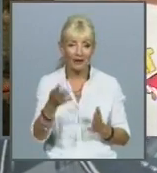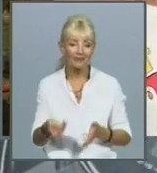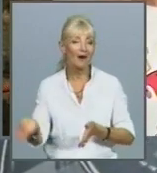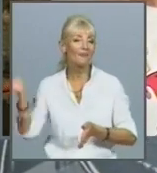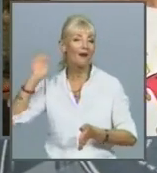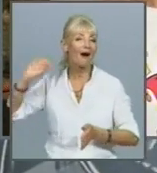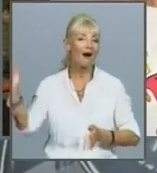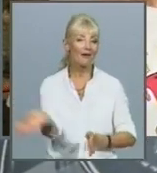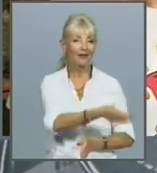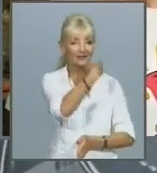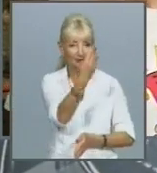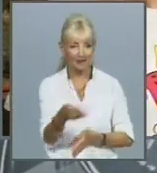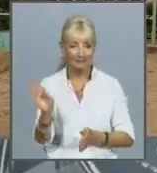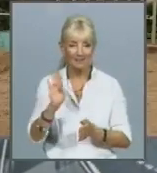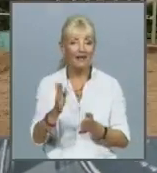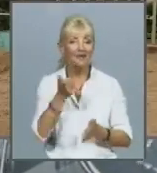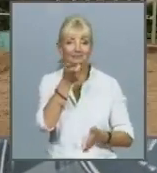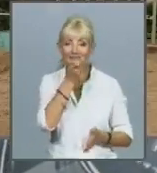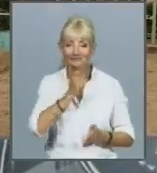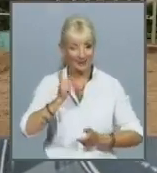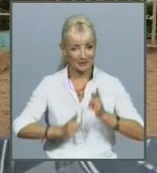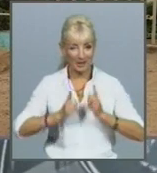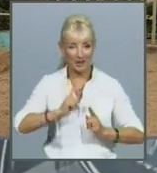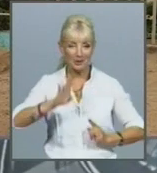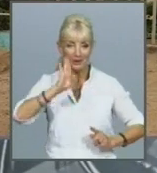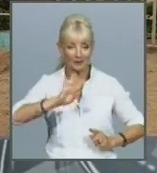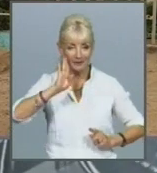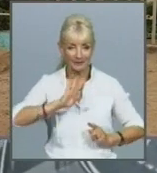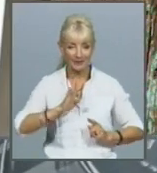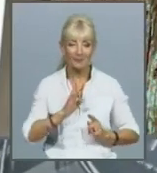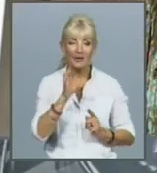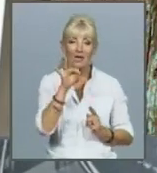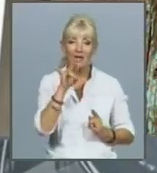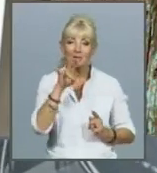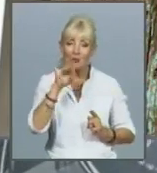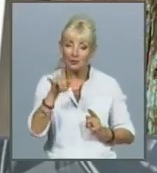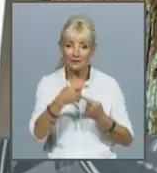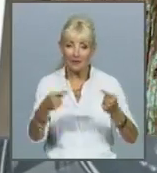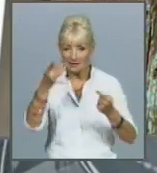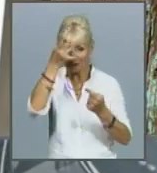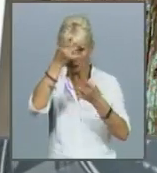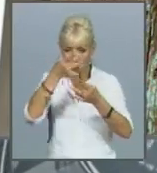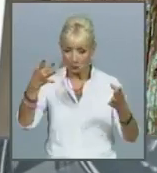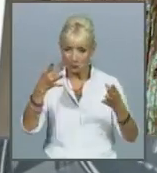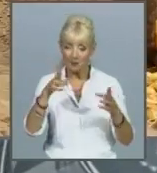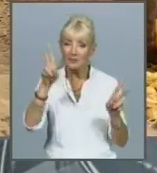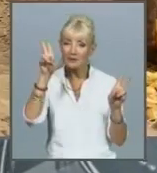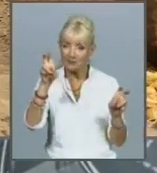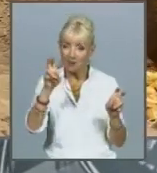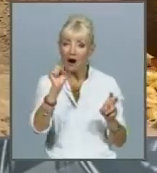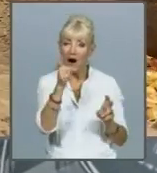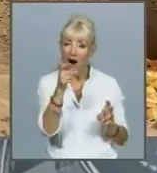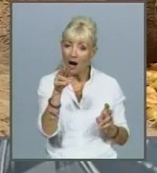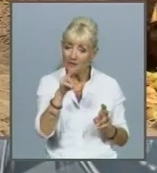віялом. Справжня леді. Слони у різних культурах несуть особливу символіку. Наприклад, в азіатських ця